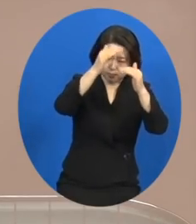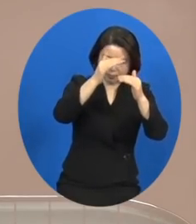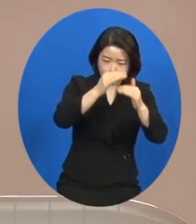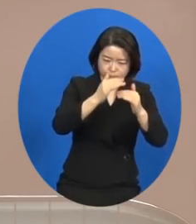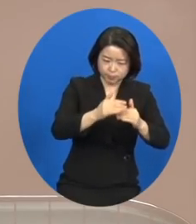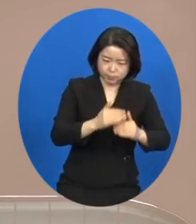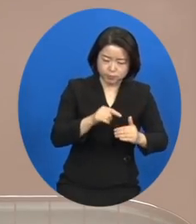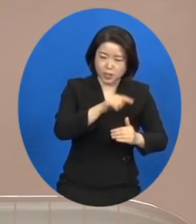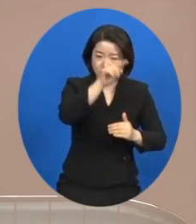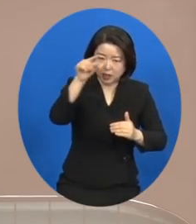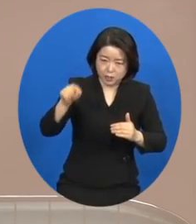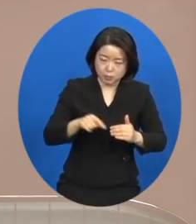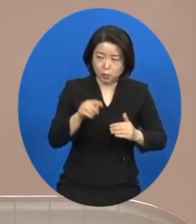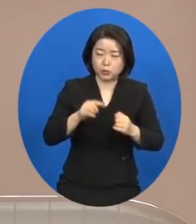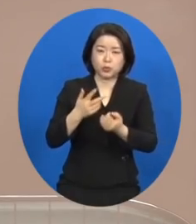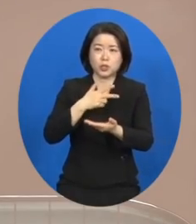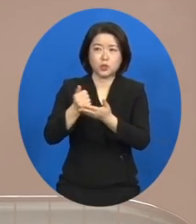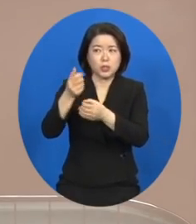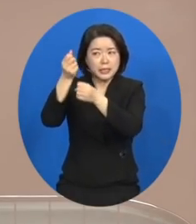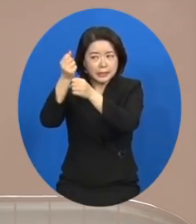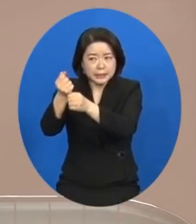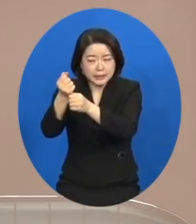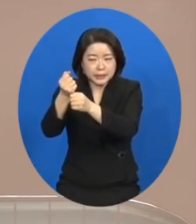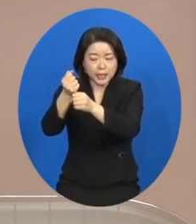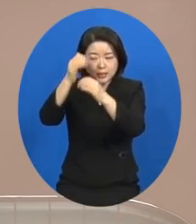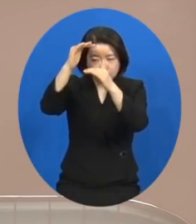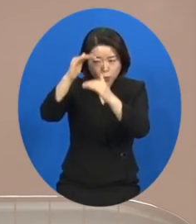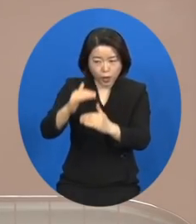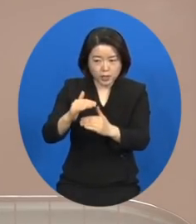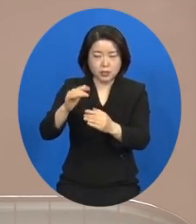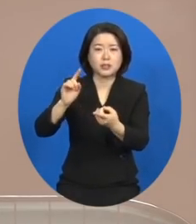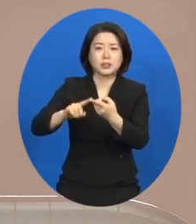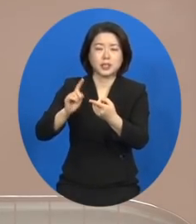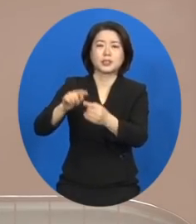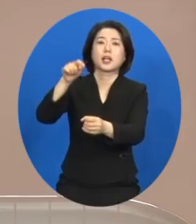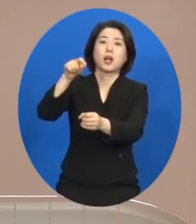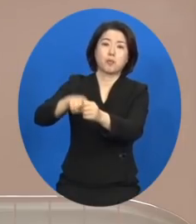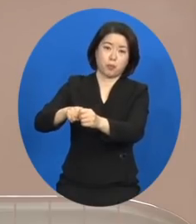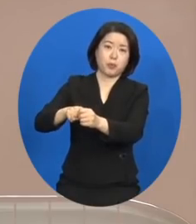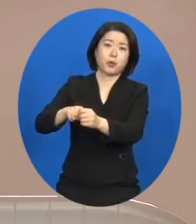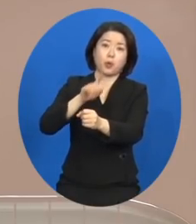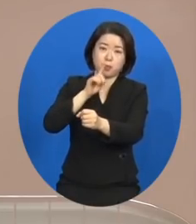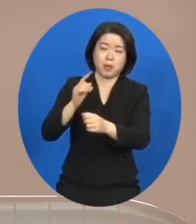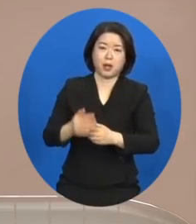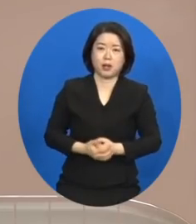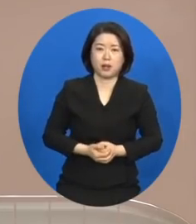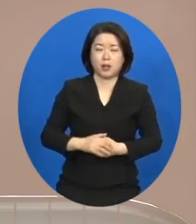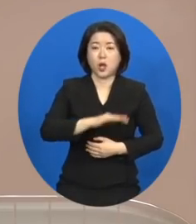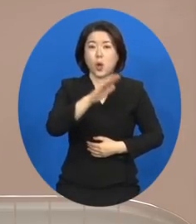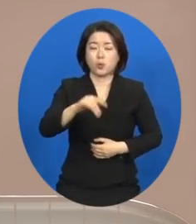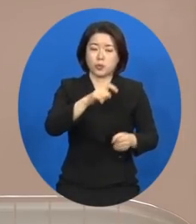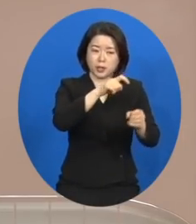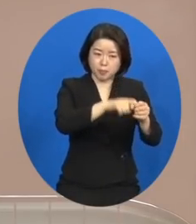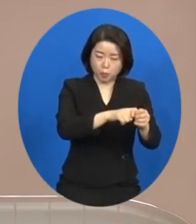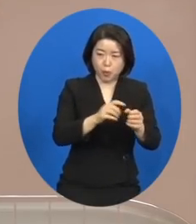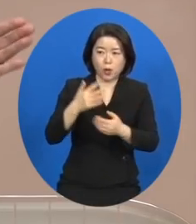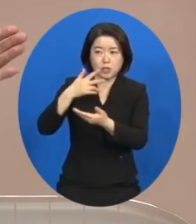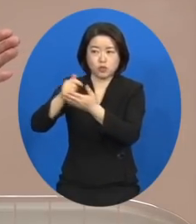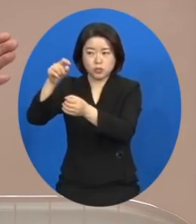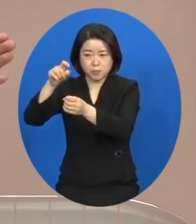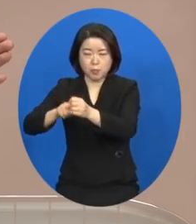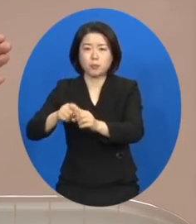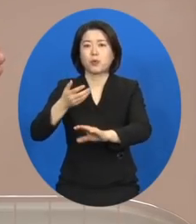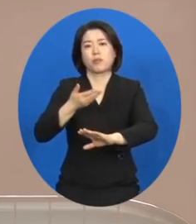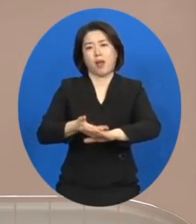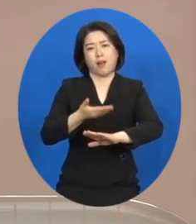주님을 의지하게 되는 그 과정 자체가 목표라고 말씀하시는 거예요. 우리의 목표 설정과 주님의 목표 설정이